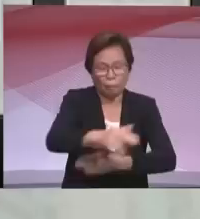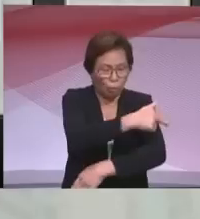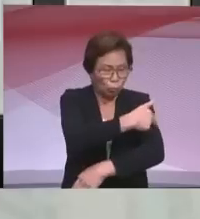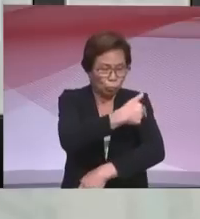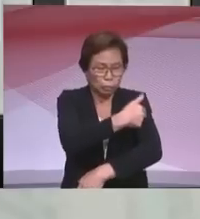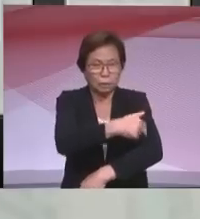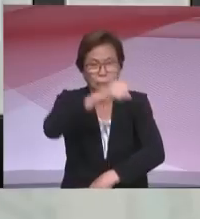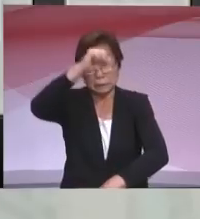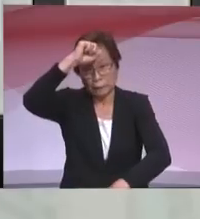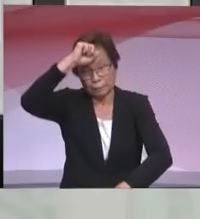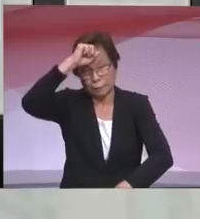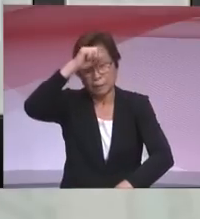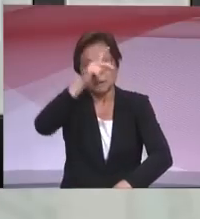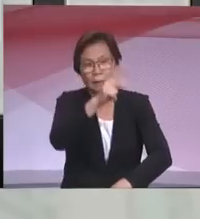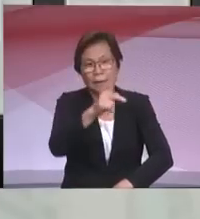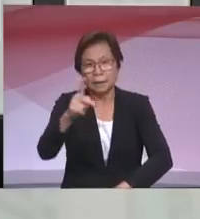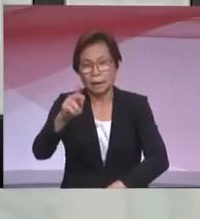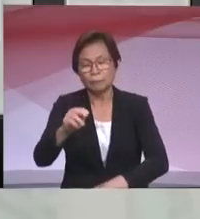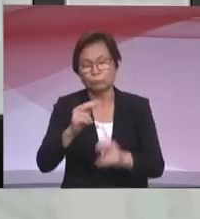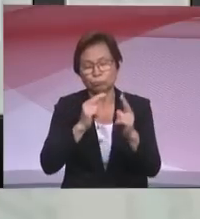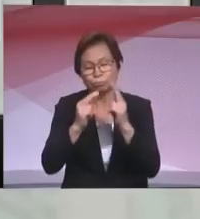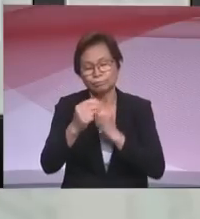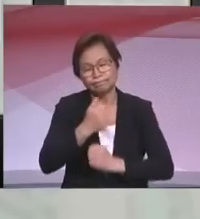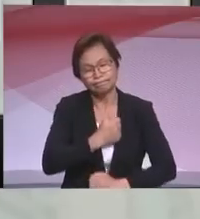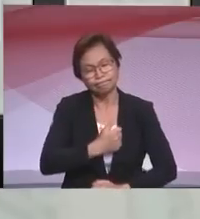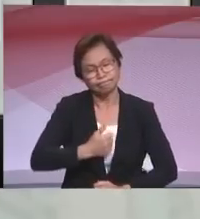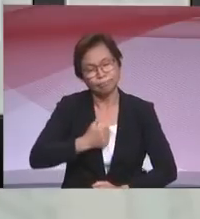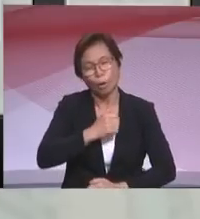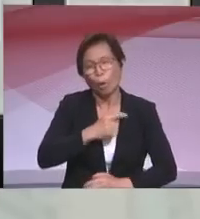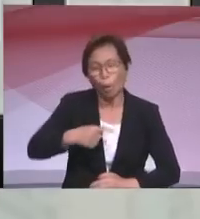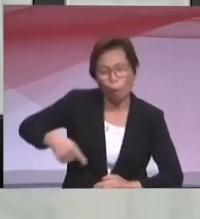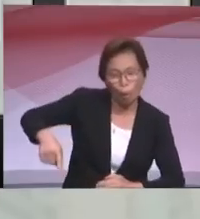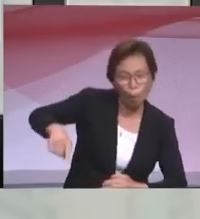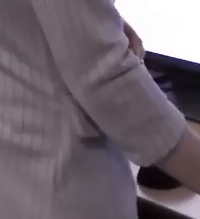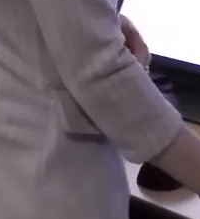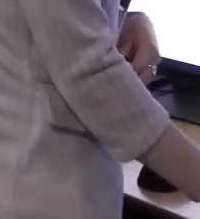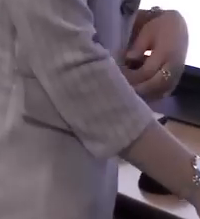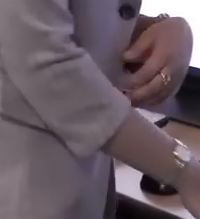Hospital Segamat. Kementerian Kesihatan mengucapkan takziah kepada semua ahli keluarga mereka.